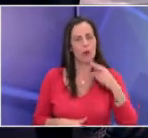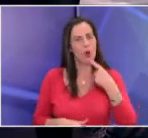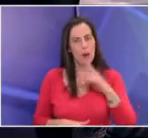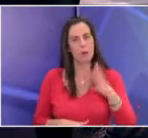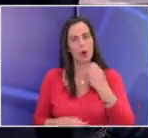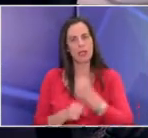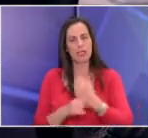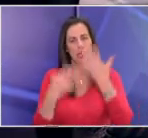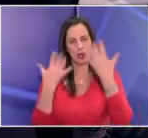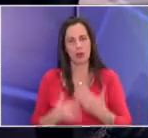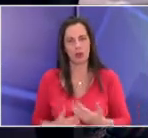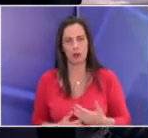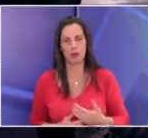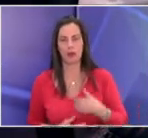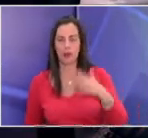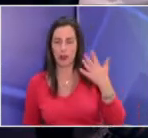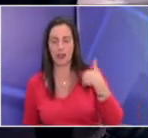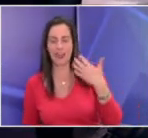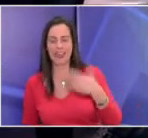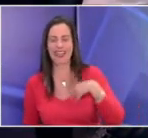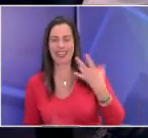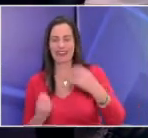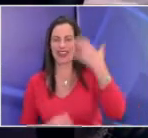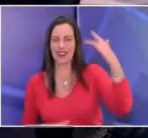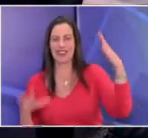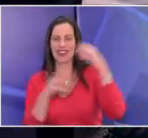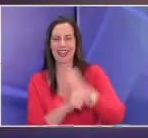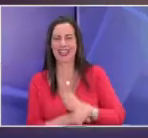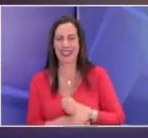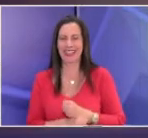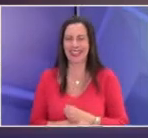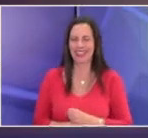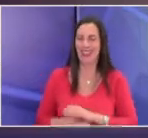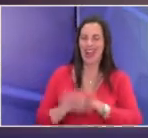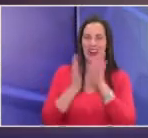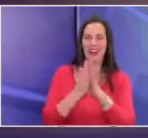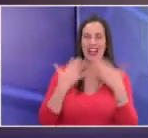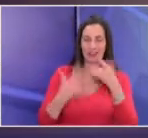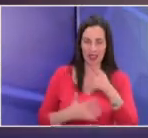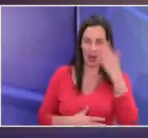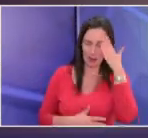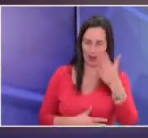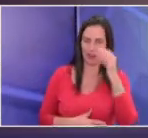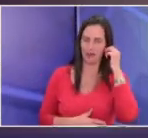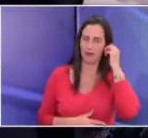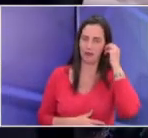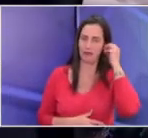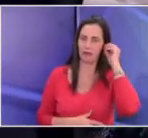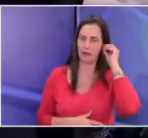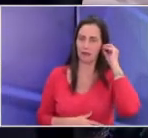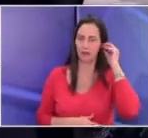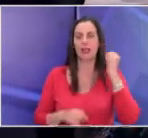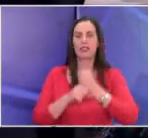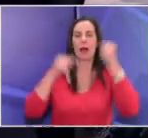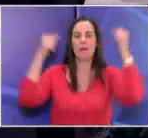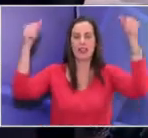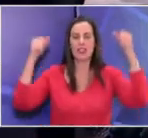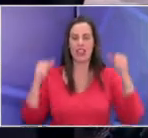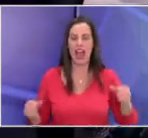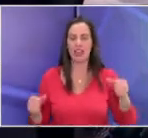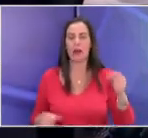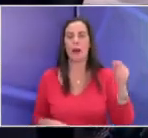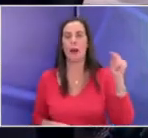יש את הגימיקים האלה של זכויות הגבר ודברים שכאלה, התופעה הזו של ניכור הורי, שאנחנו רואים התייחסות מאוד מאוד גדולה